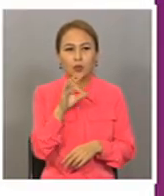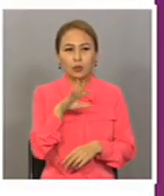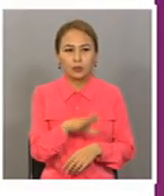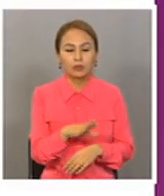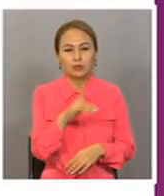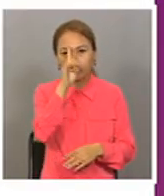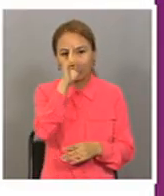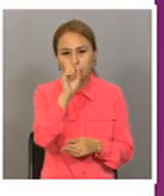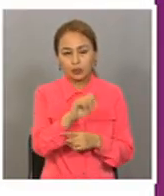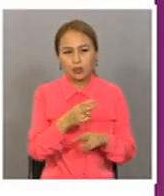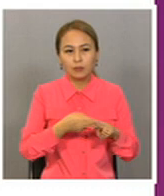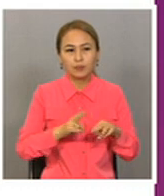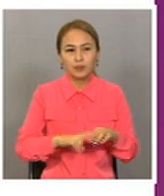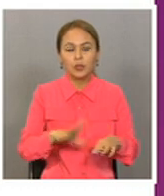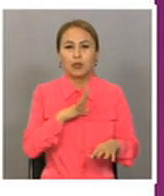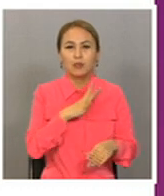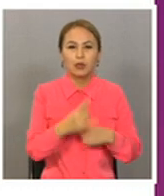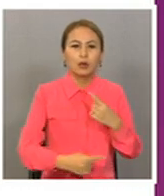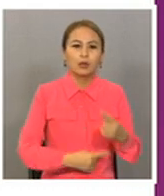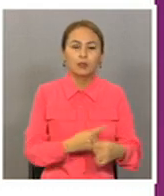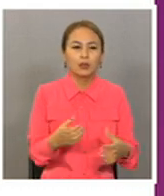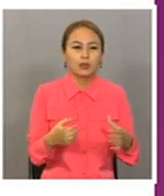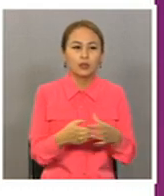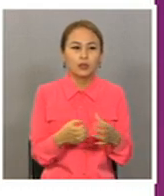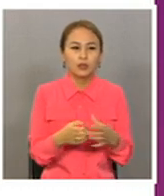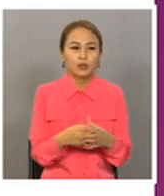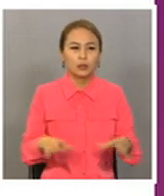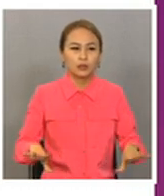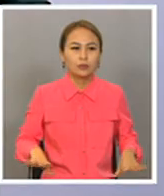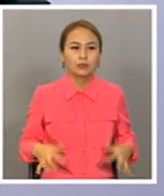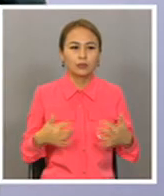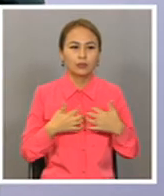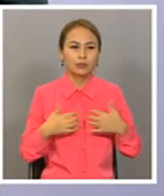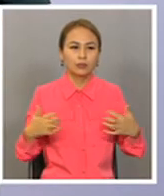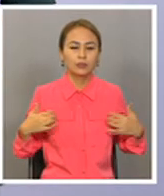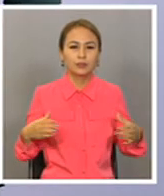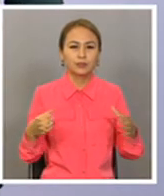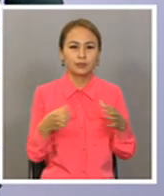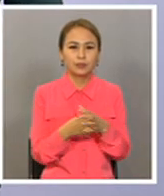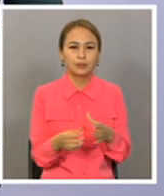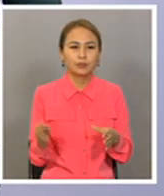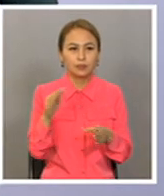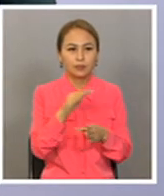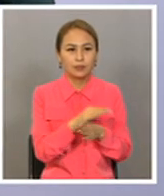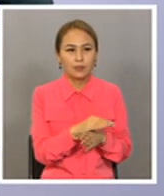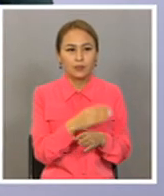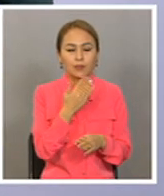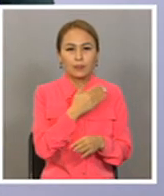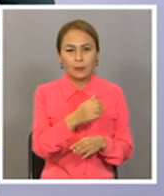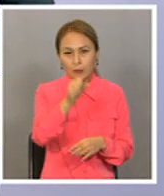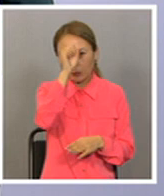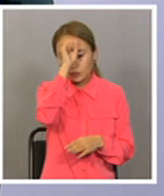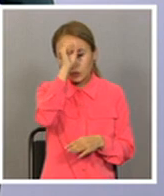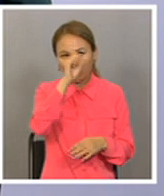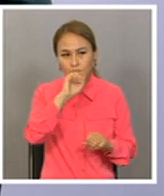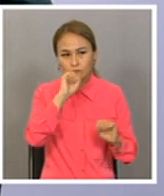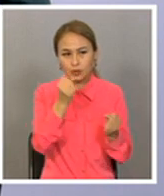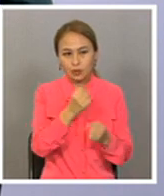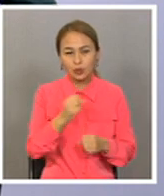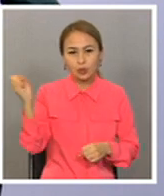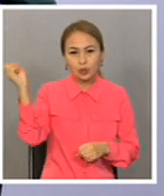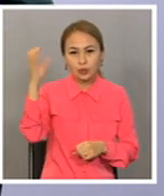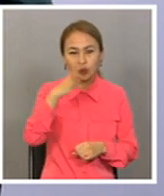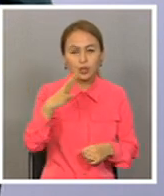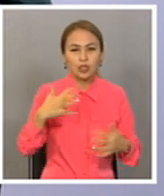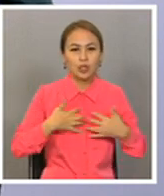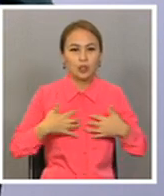табынып, оған құрбандыққа жылқы малын шалғанын жазған. Бұның мәні құдайлардың жүйрігі күнге,